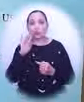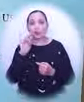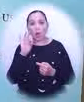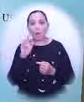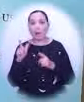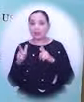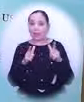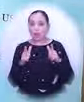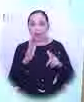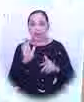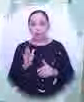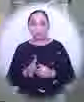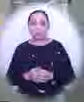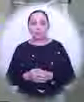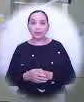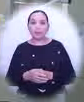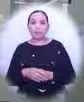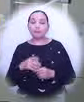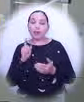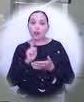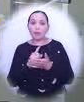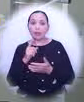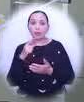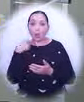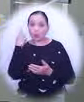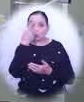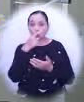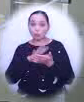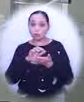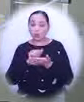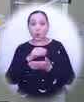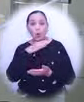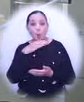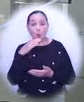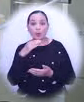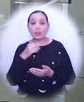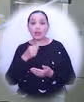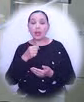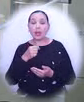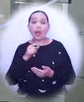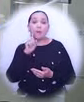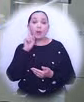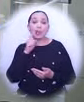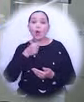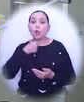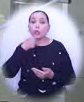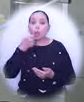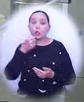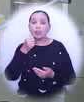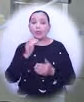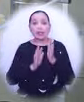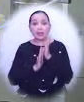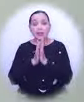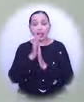niqoblar tayyorlash. Albatta, husnbuzarlar ko'proq balog'at yoshiga yetgan